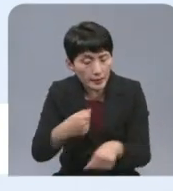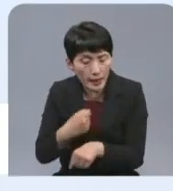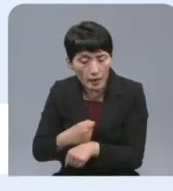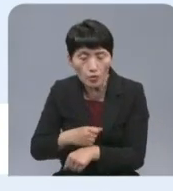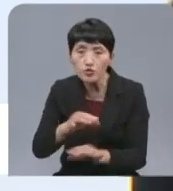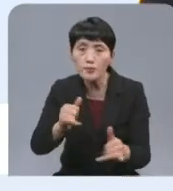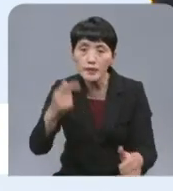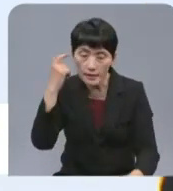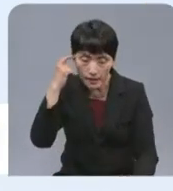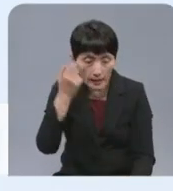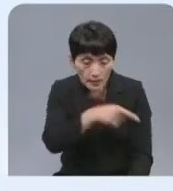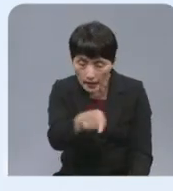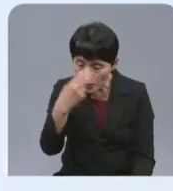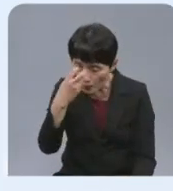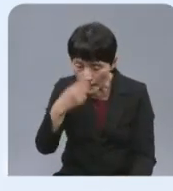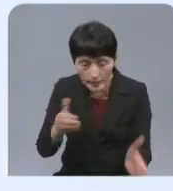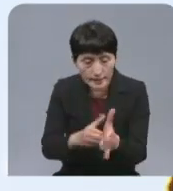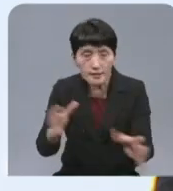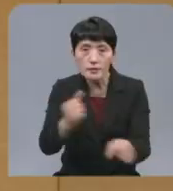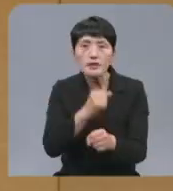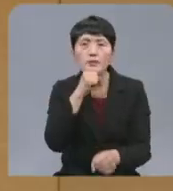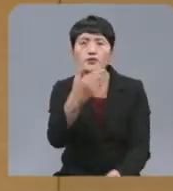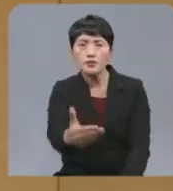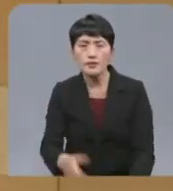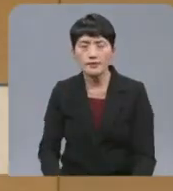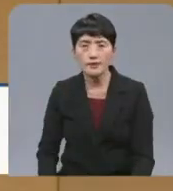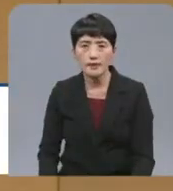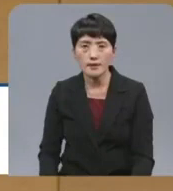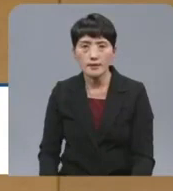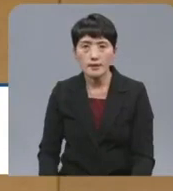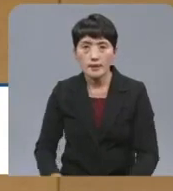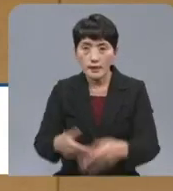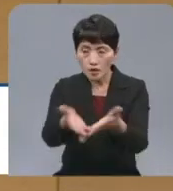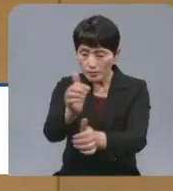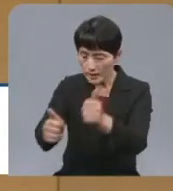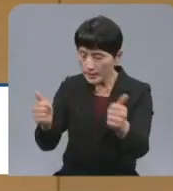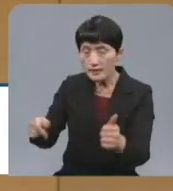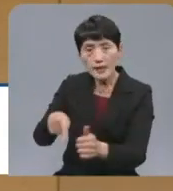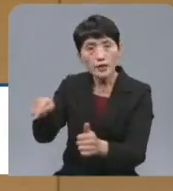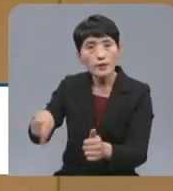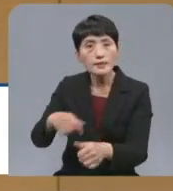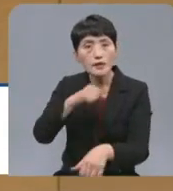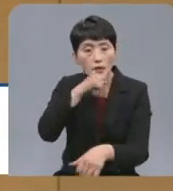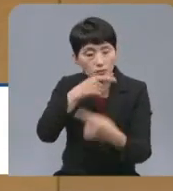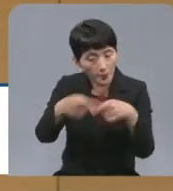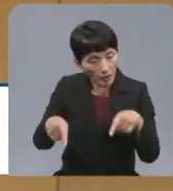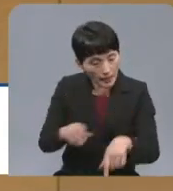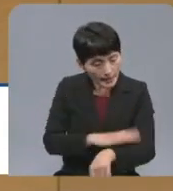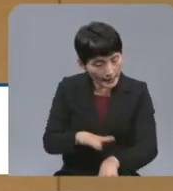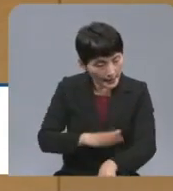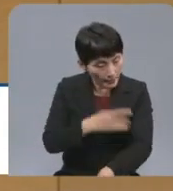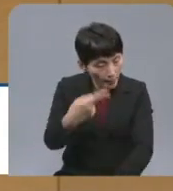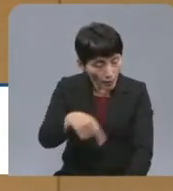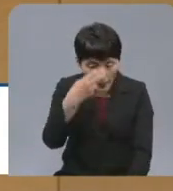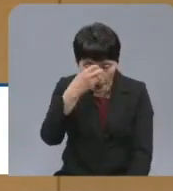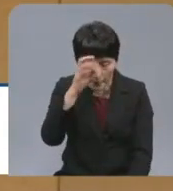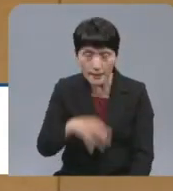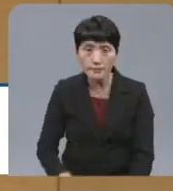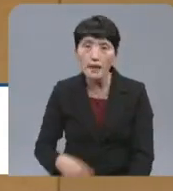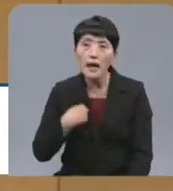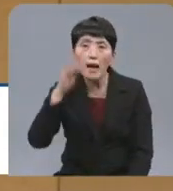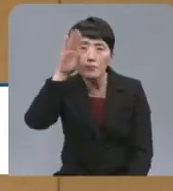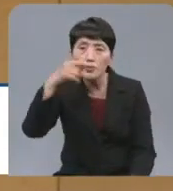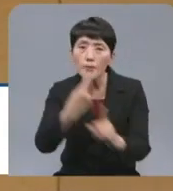kesetaraan gender dan keluarga mendapat C badan kepolisian nasional mendapat nilai evaluasi akibat kurangnya manajemen dalam